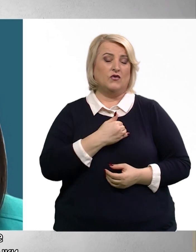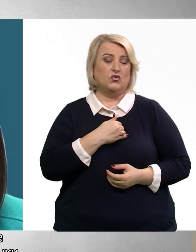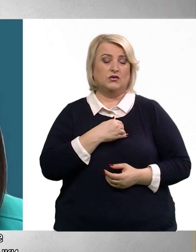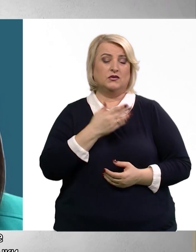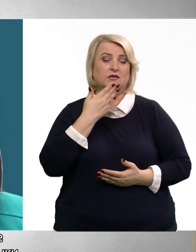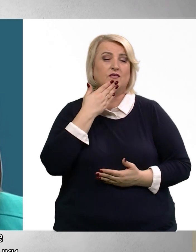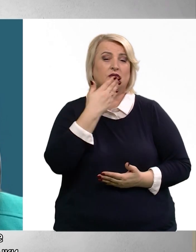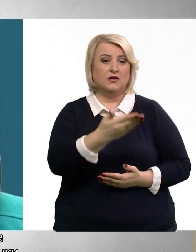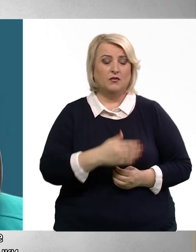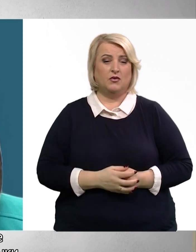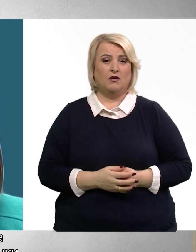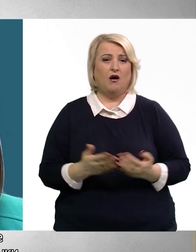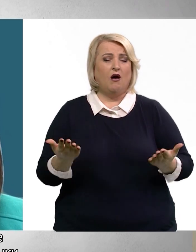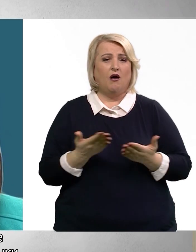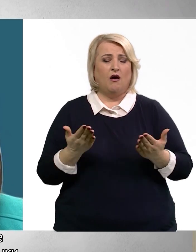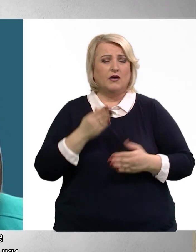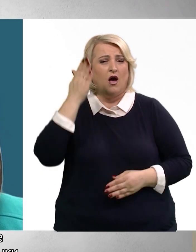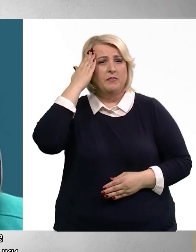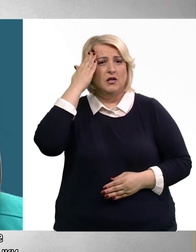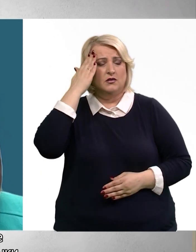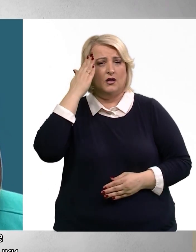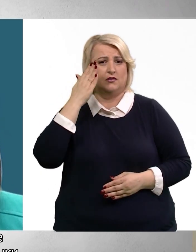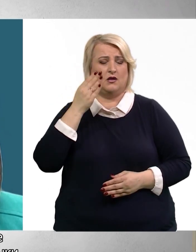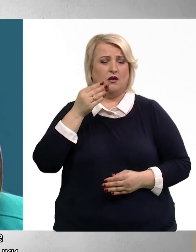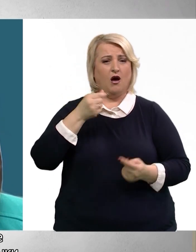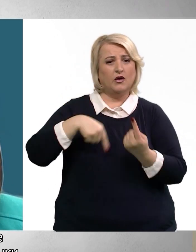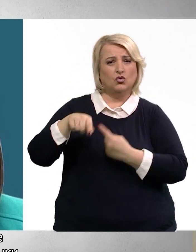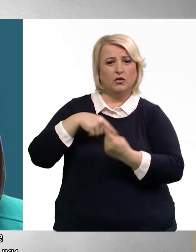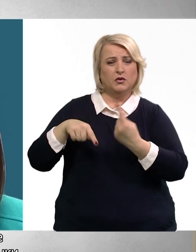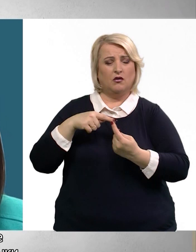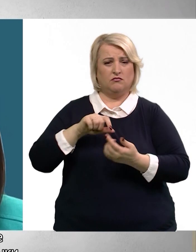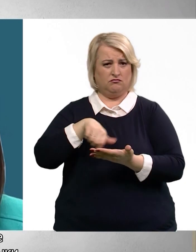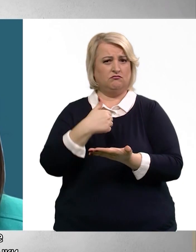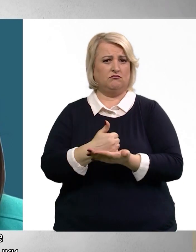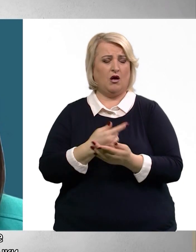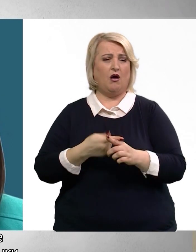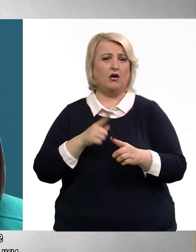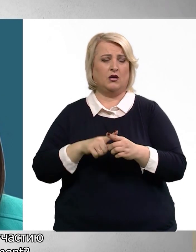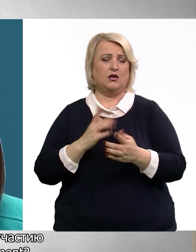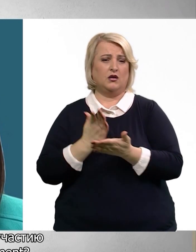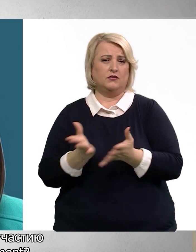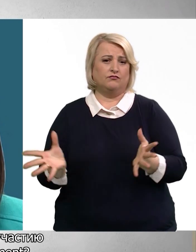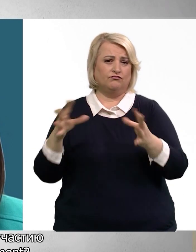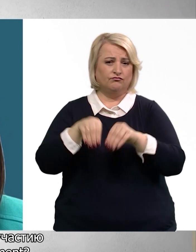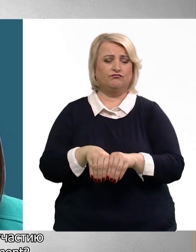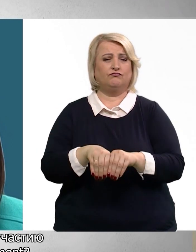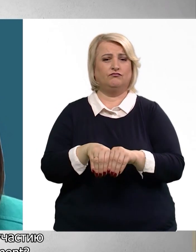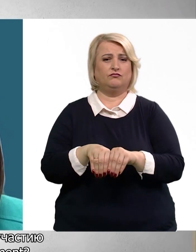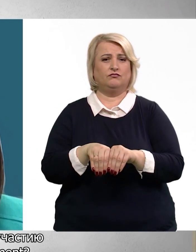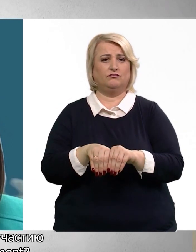Și vrusem să întreb ca să punctăm, care sunt abilitățile antreprenoriale fundamentale care vin la